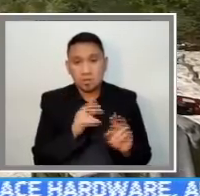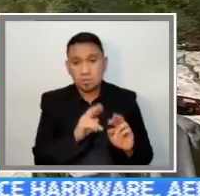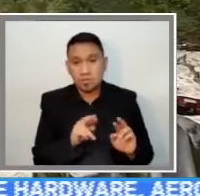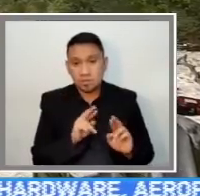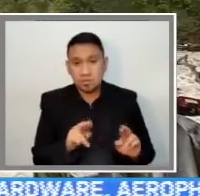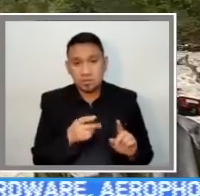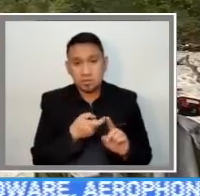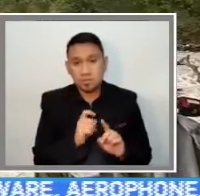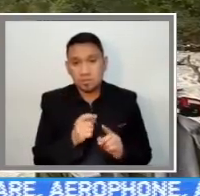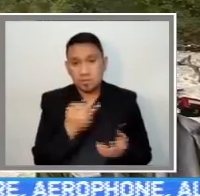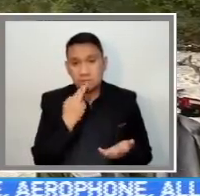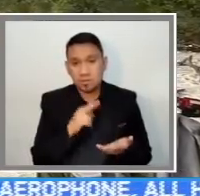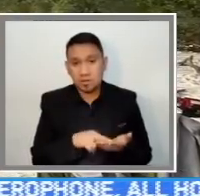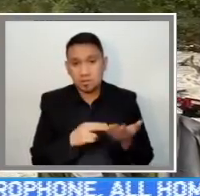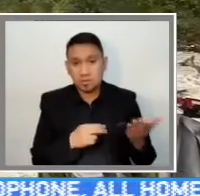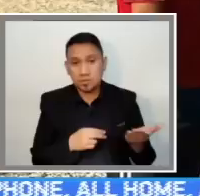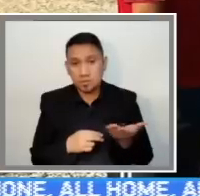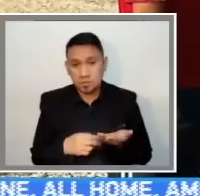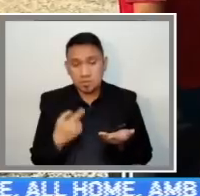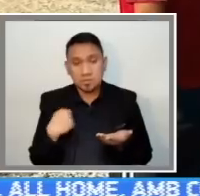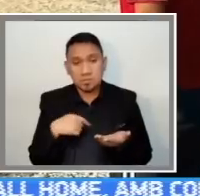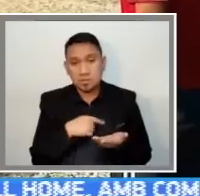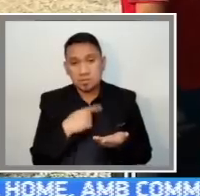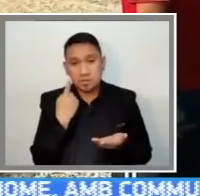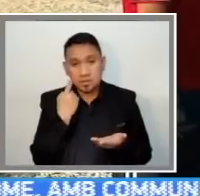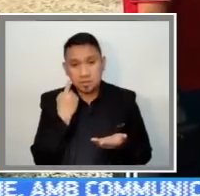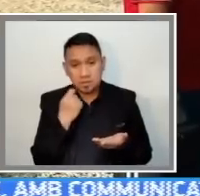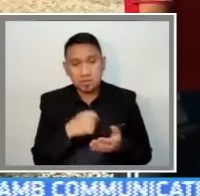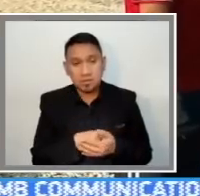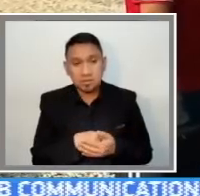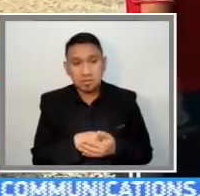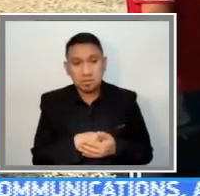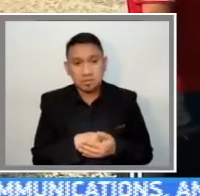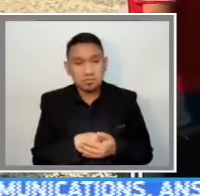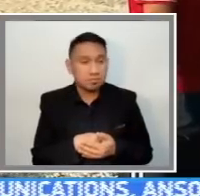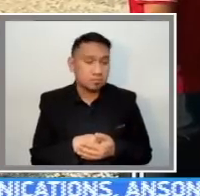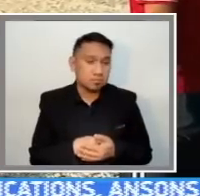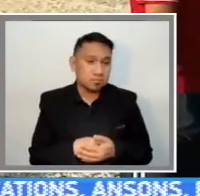na nasabit natin kaninang umaga ng FDR ng Haji Mutamad,